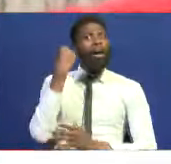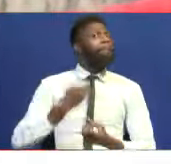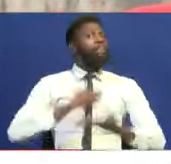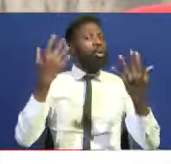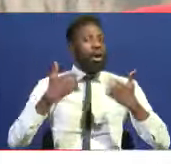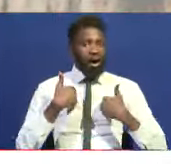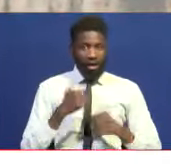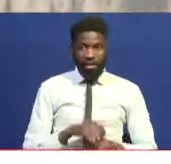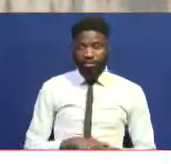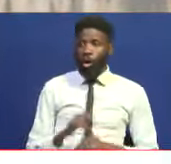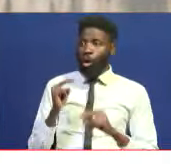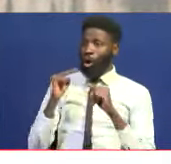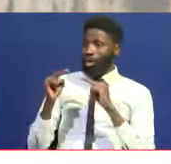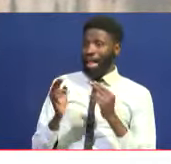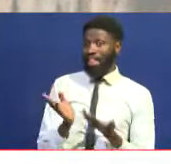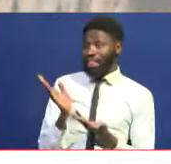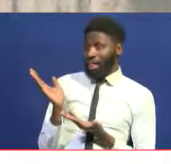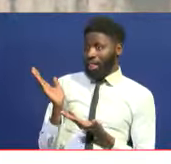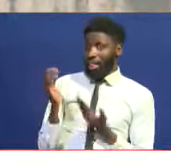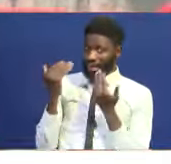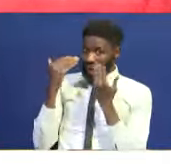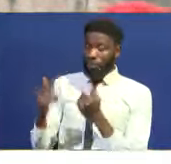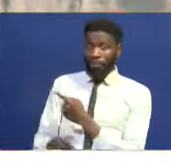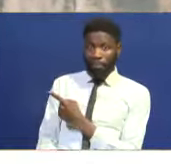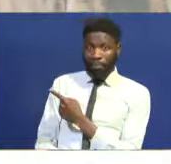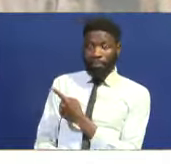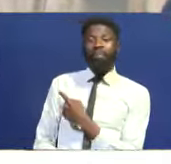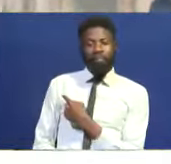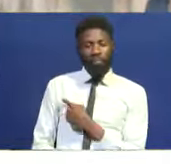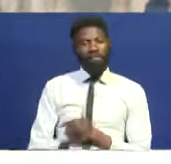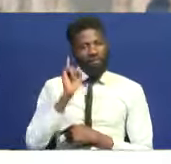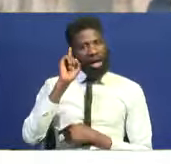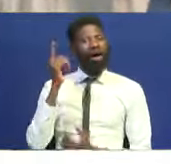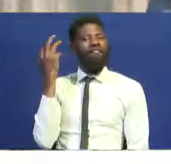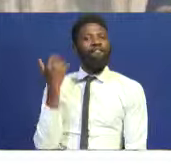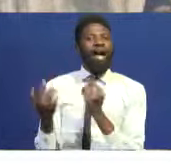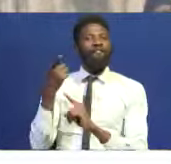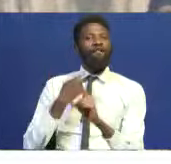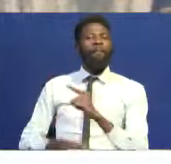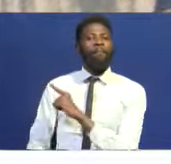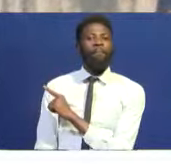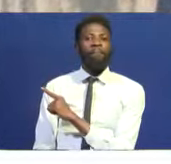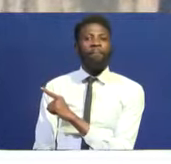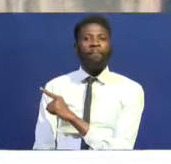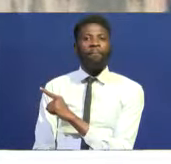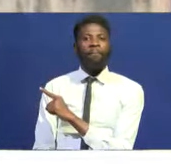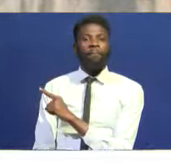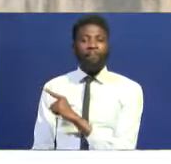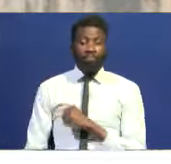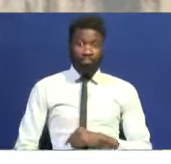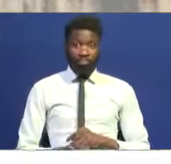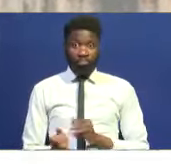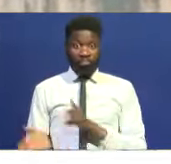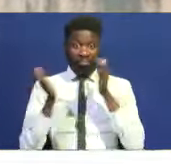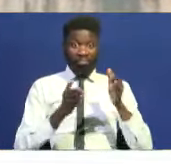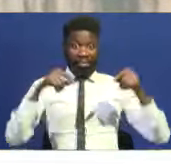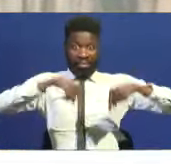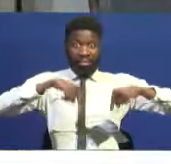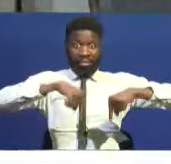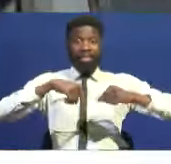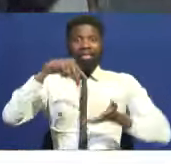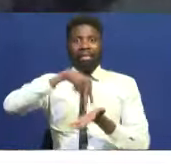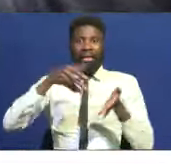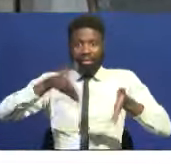moto ilianzia hapo. Moto kuanzia hapo hapa hii ground yenye tumesimama. Hapa kulikuwa kumekuwa stock ya